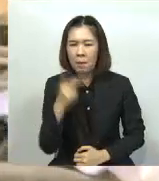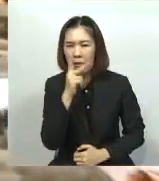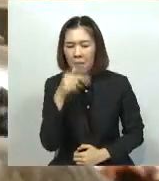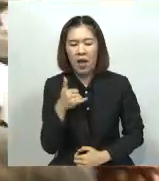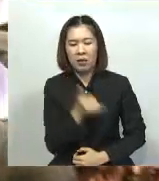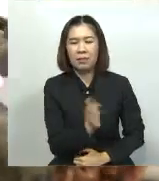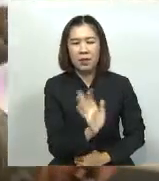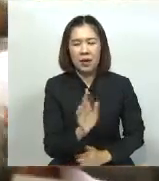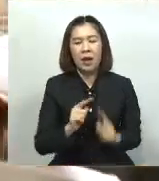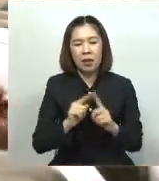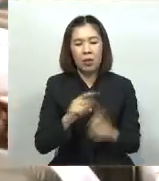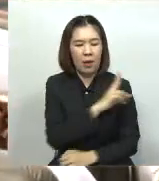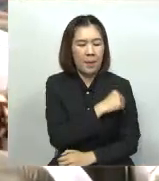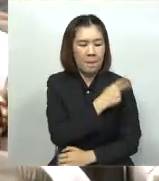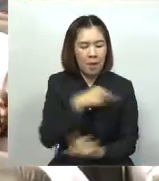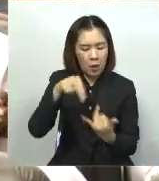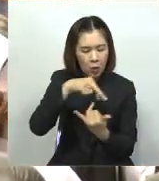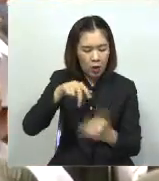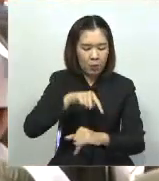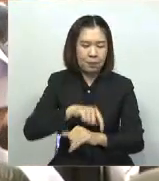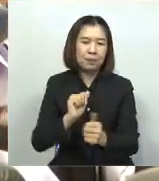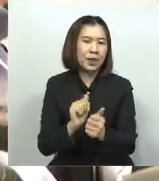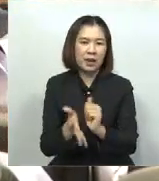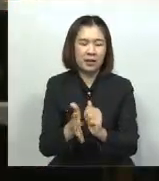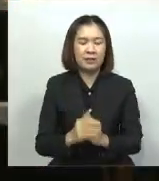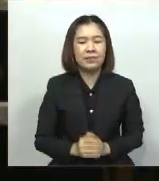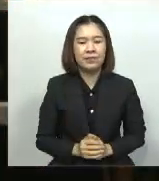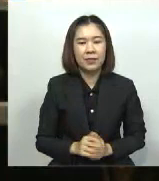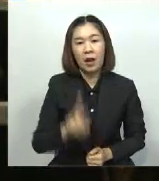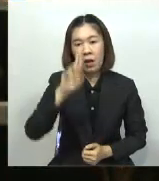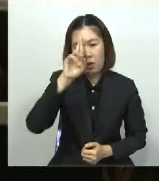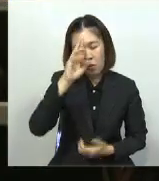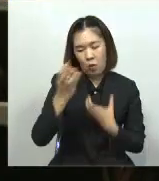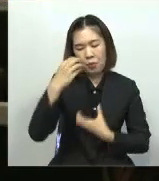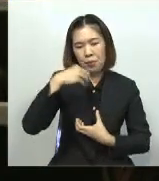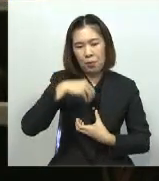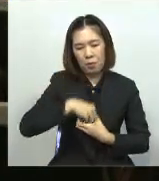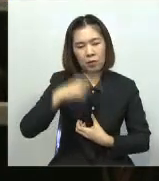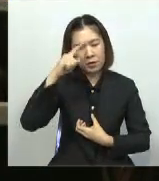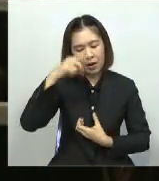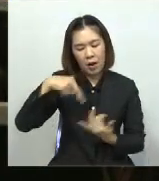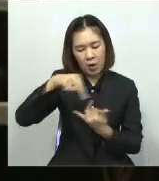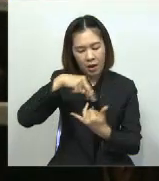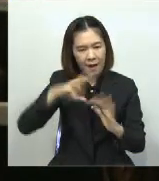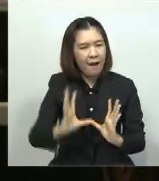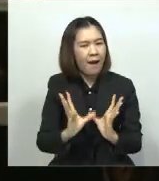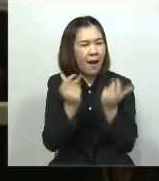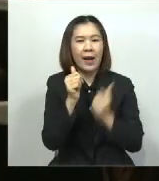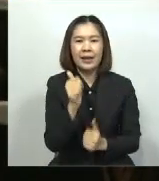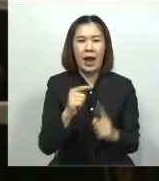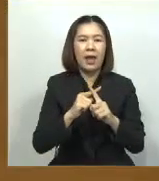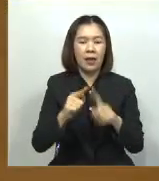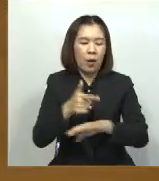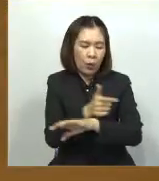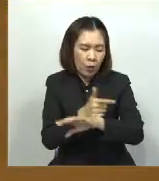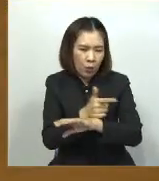ก็อาจจะส่งผลให้แพทย์ทำการรักษาไม่ทันทั้งนี้วัณโรคเป็นโรคที่รักษาให้หายได้นะคะแต่ว่าต้องใช้เว